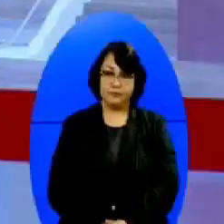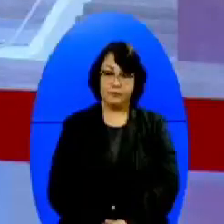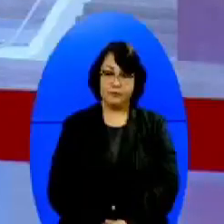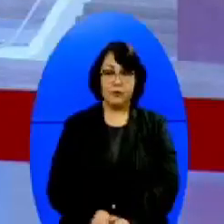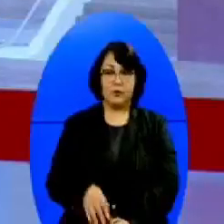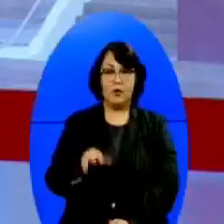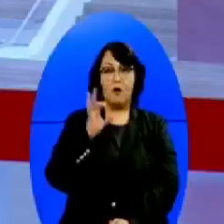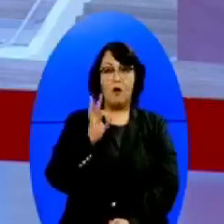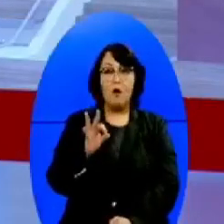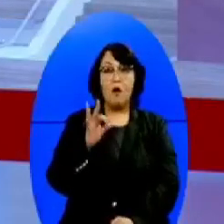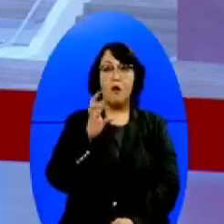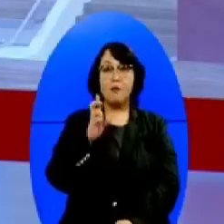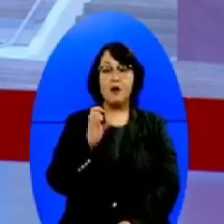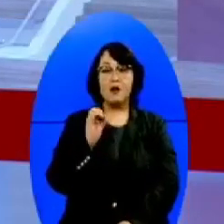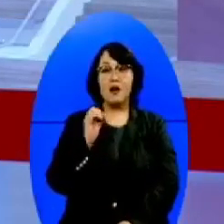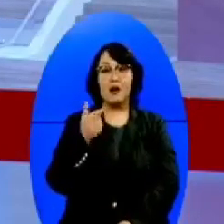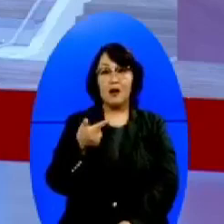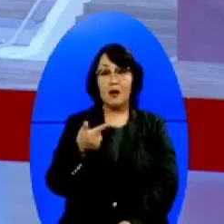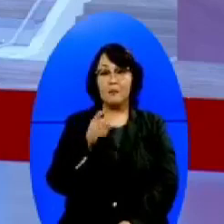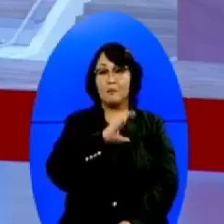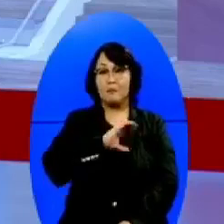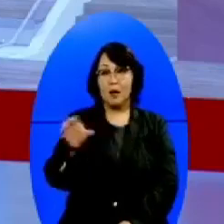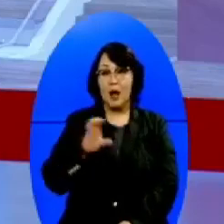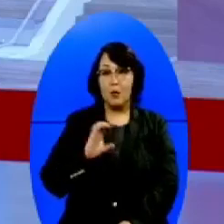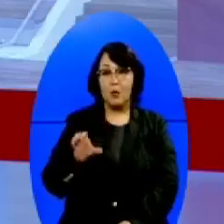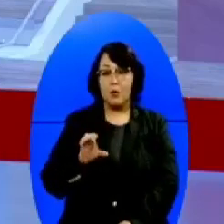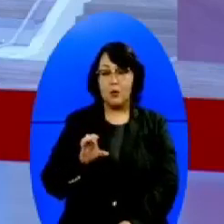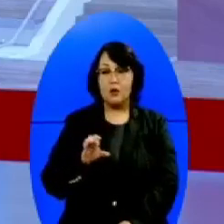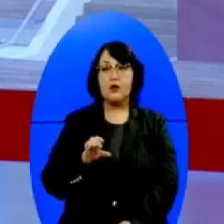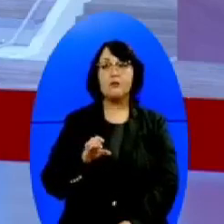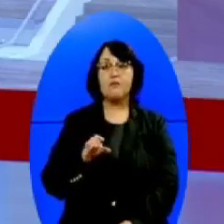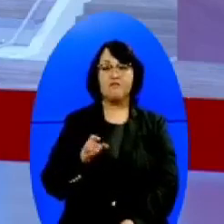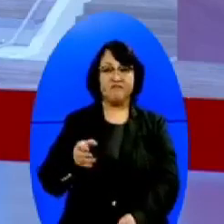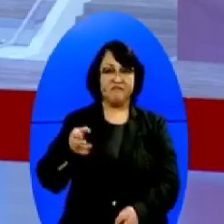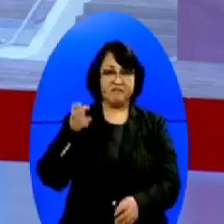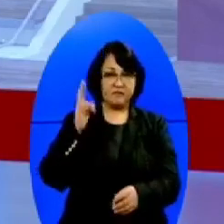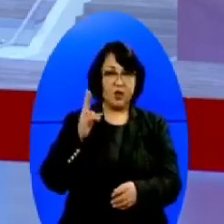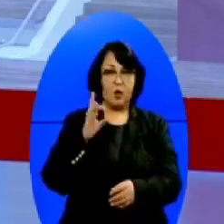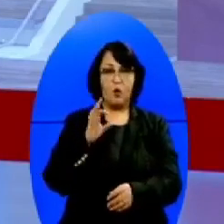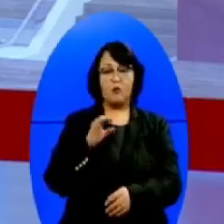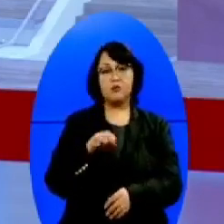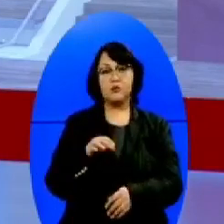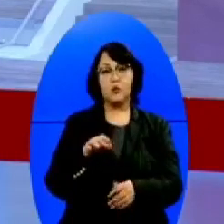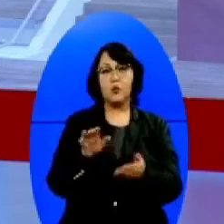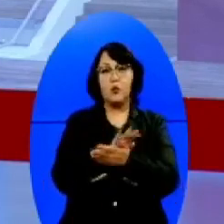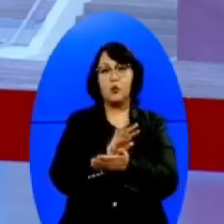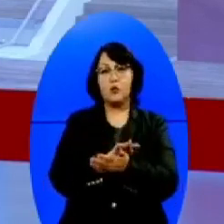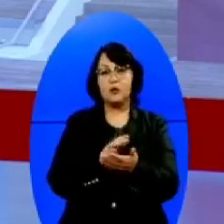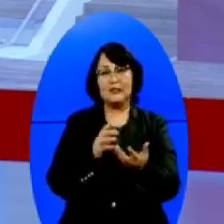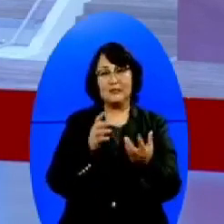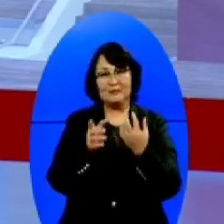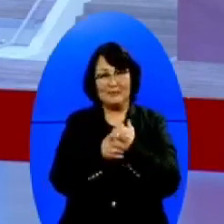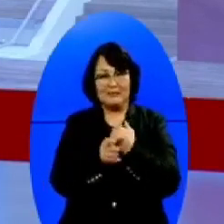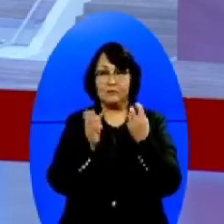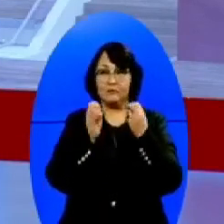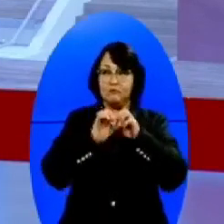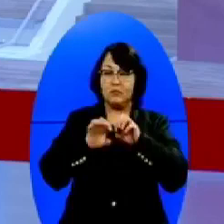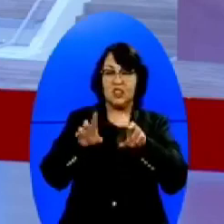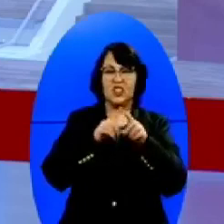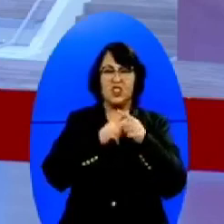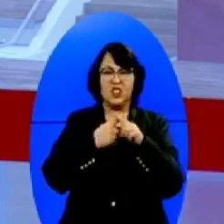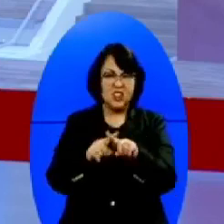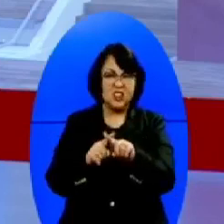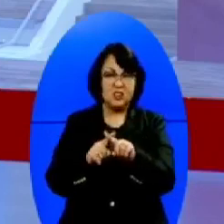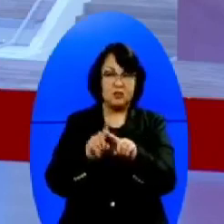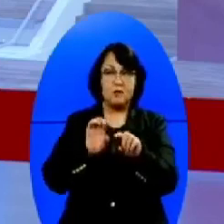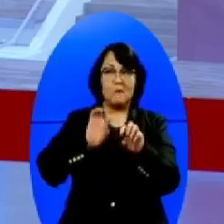Онцгой байдлын ерхий газрын тэргүүн дэд дарга бригадын генерал Ариун Буянгаар ахлуулсан улсын онцгой комиссийн шуурхай бүлэг хилийн бомбтуудад энэ өдрүүдэд ажиллаж байна.